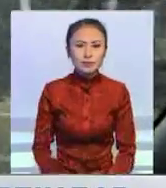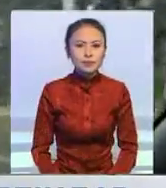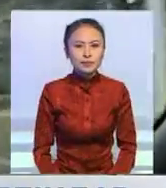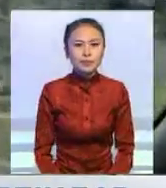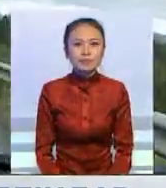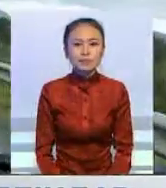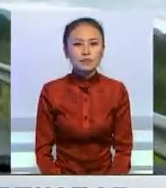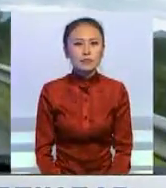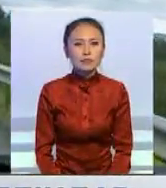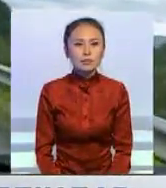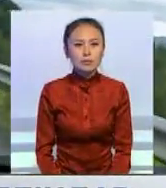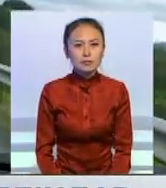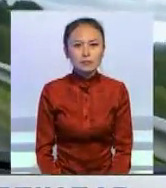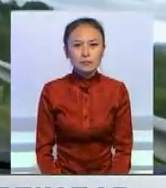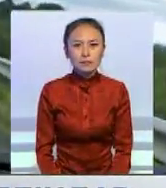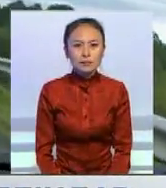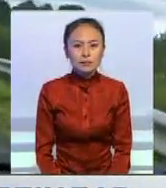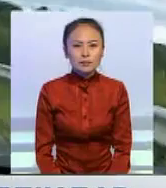елі.